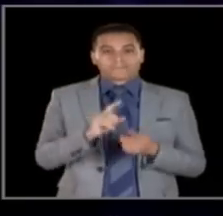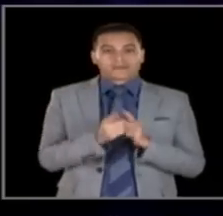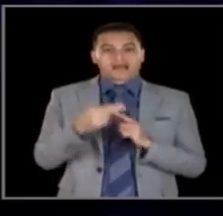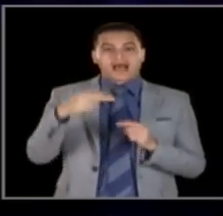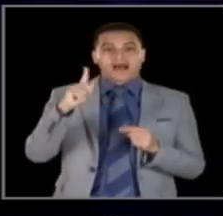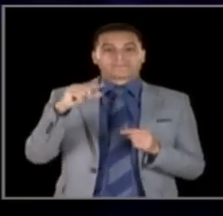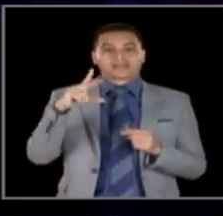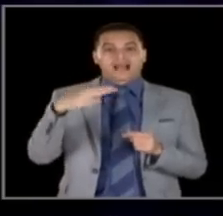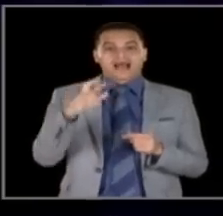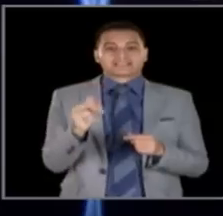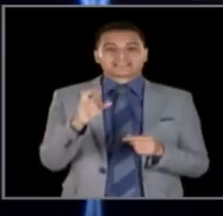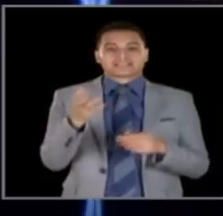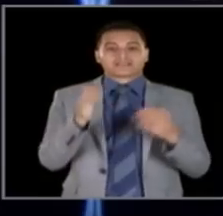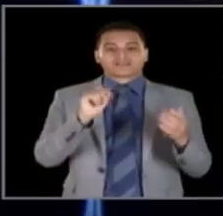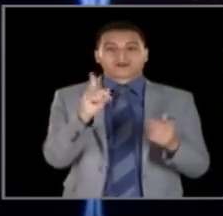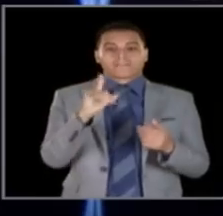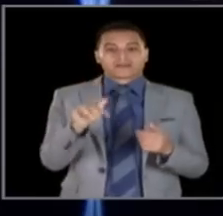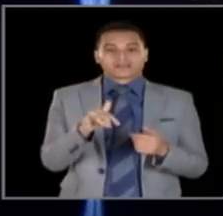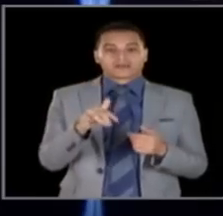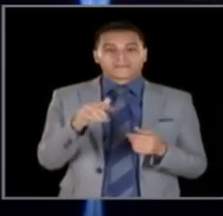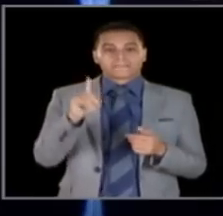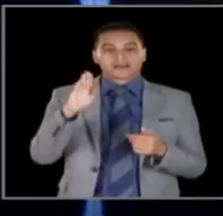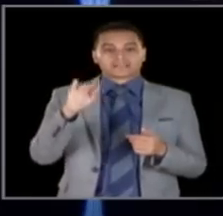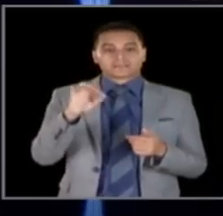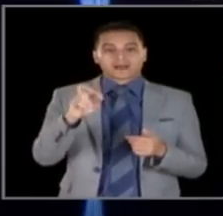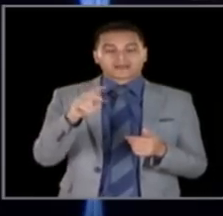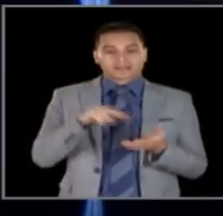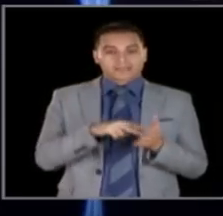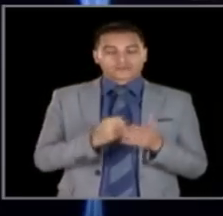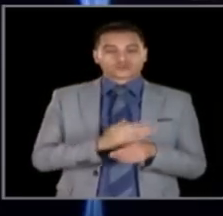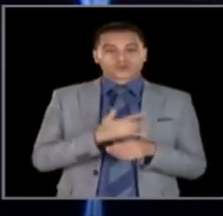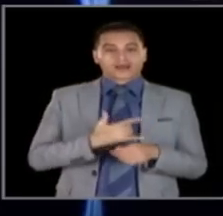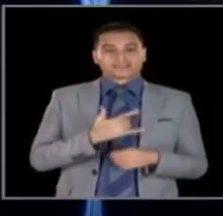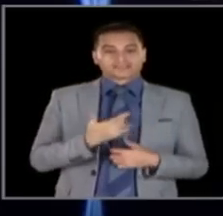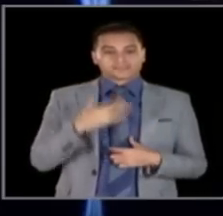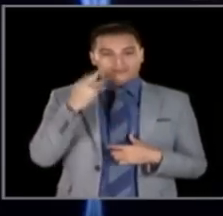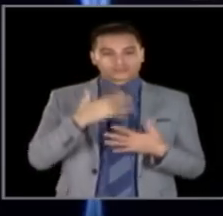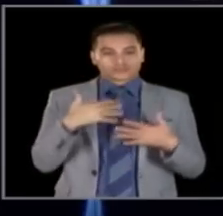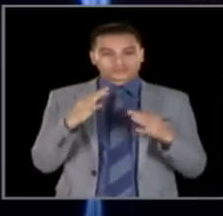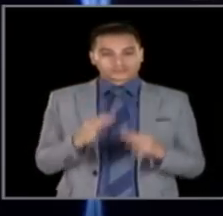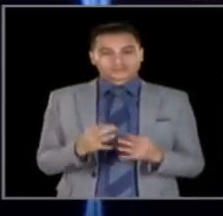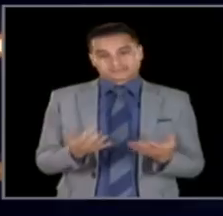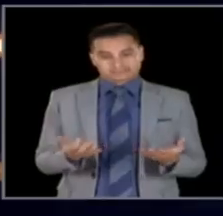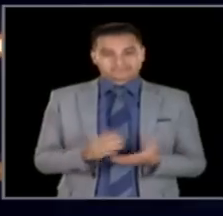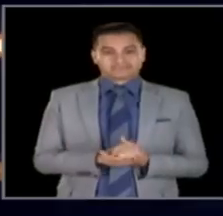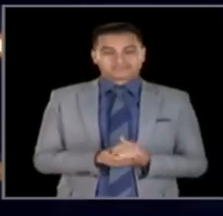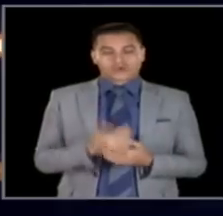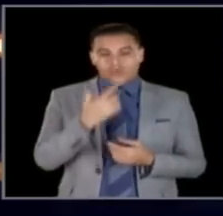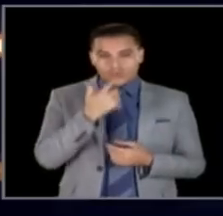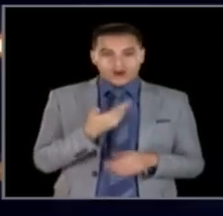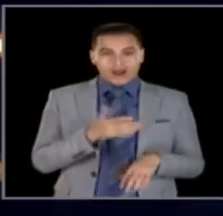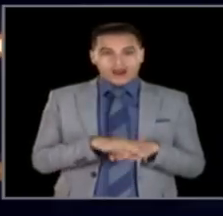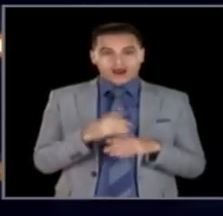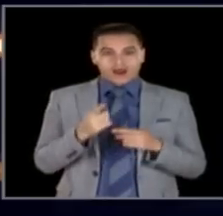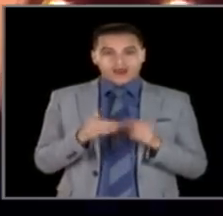عبد العزيز صبري. بسمه، ازيك يا بسمه؟ ايه حضرتك؟ شعورك ايه بقى؟ لا مبسوطه اكيد يعني. احكي لي بقى